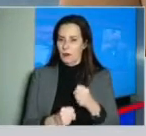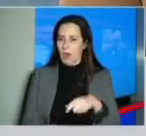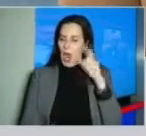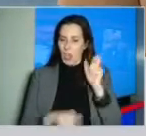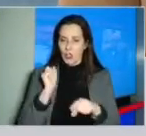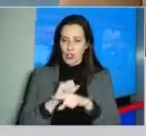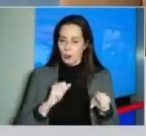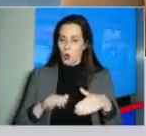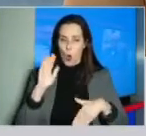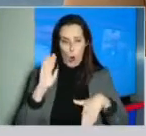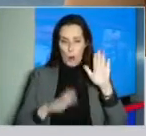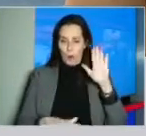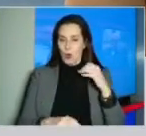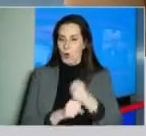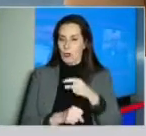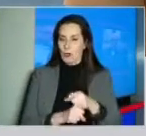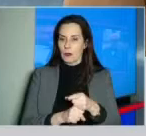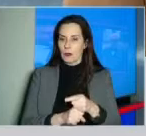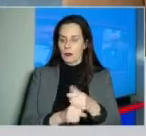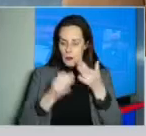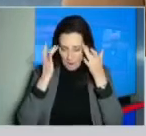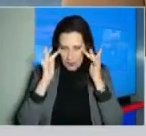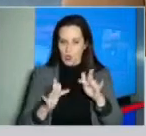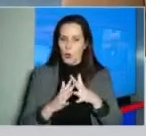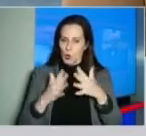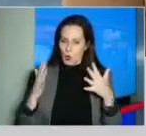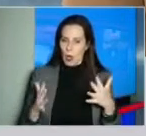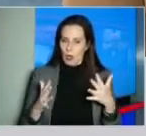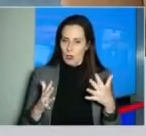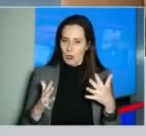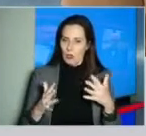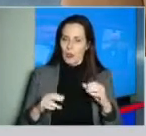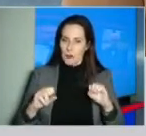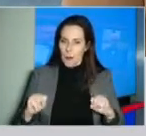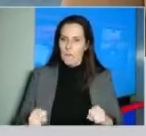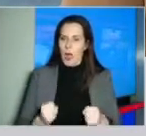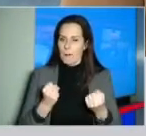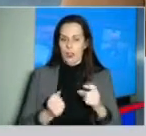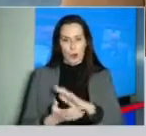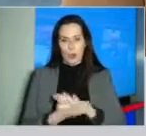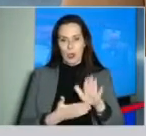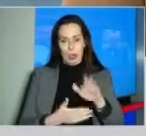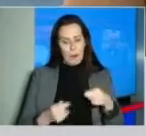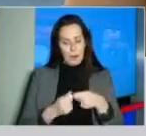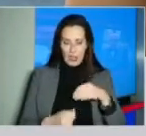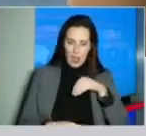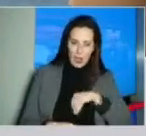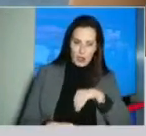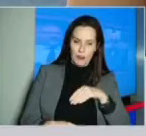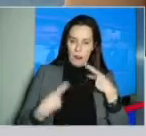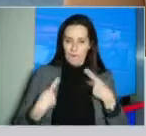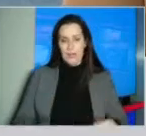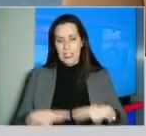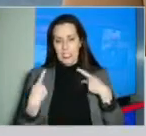והאנשים הללו, רובם הגדול, עושים את זה במסירות נפש ובמאמץ לא פשוט, גם מבחינה נפשית וגם פיזית,